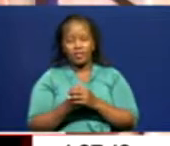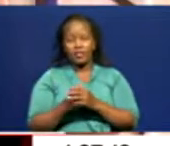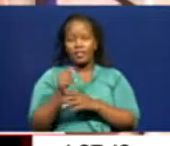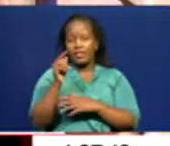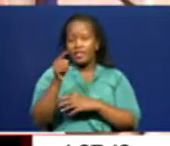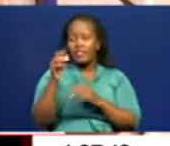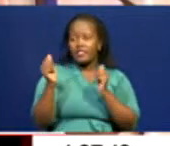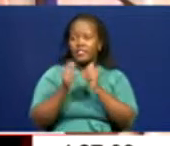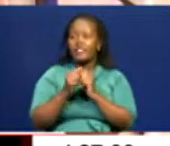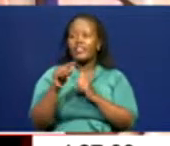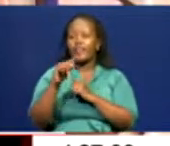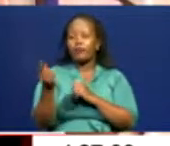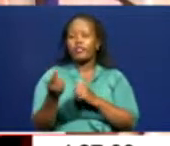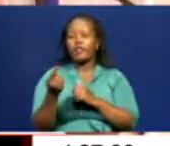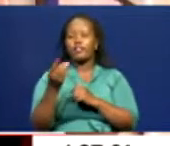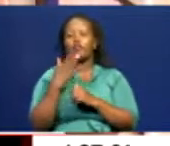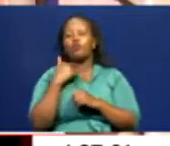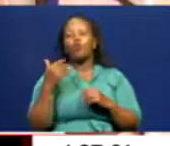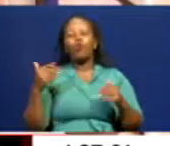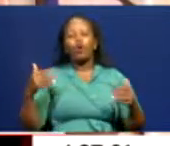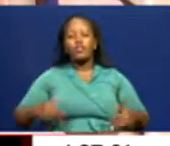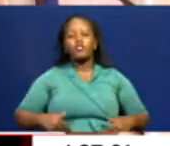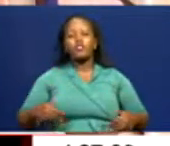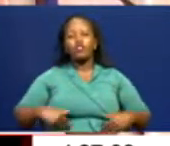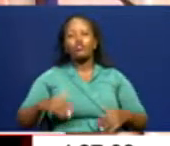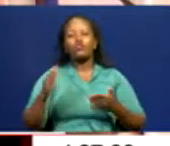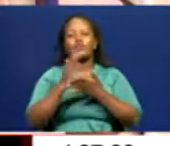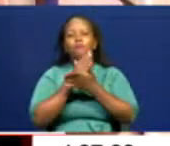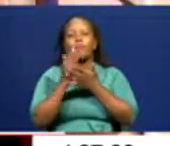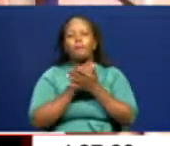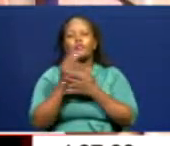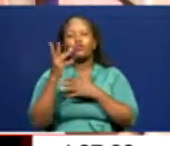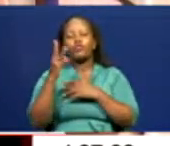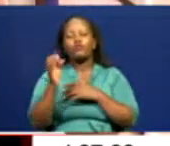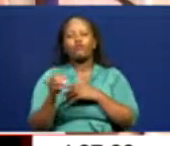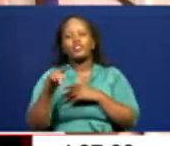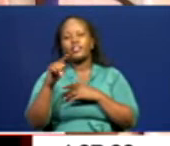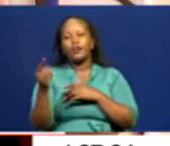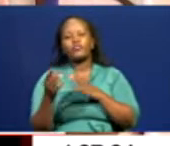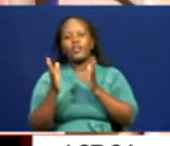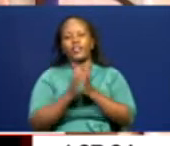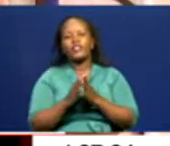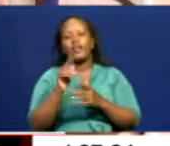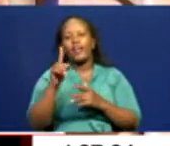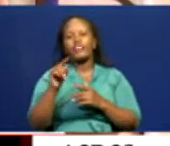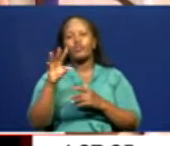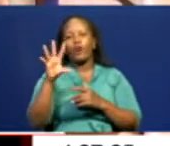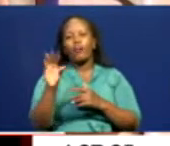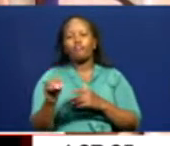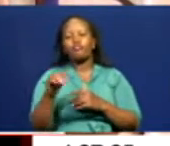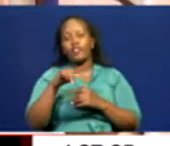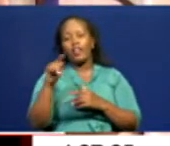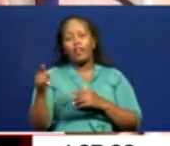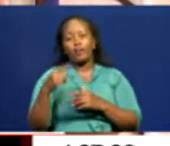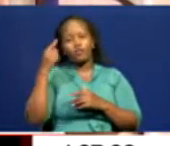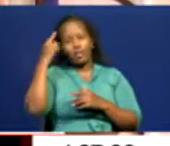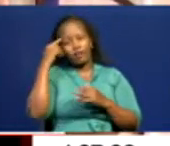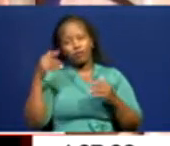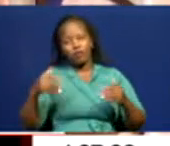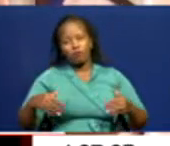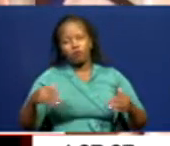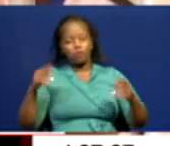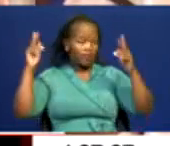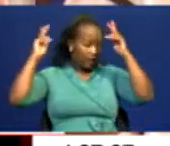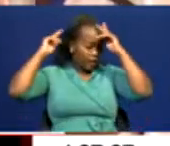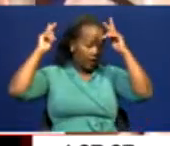houses, nahitaji vijana kati ya 40,000 na vijana 50,000 wa Kakamega County.